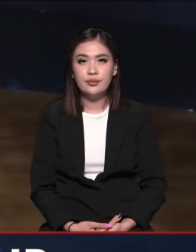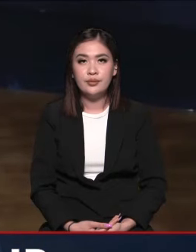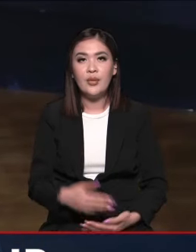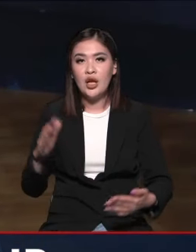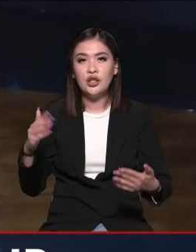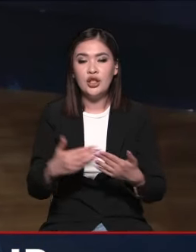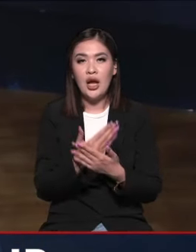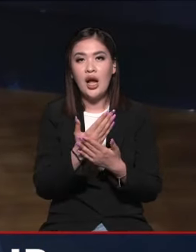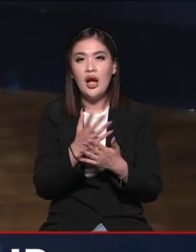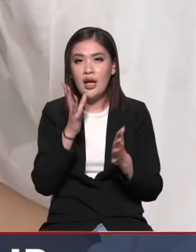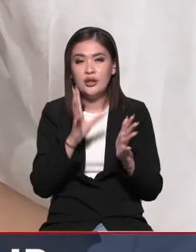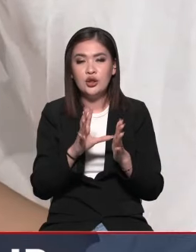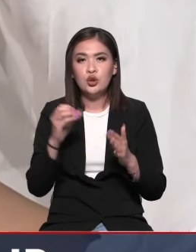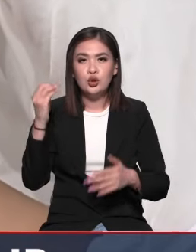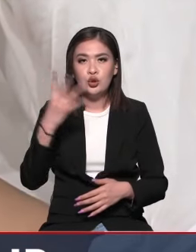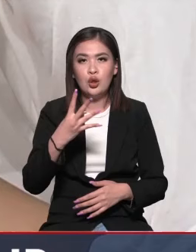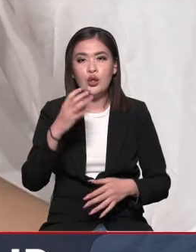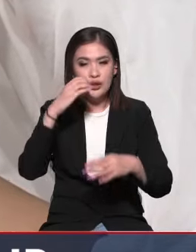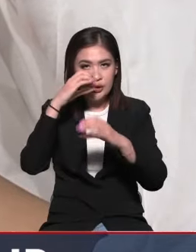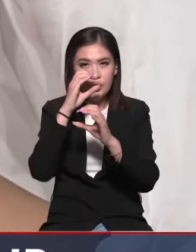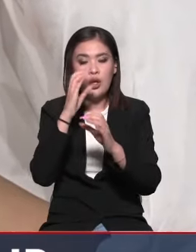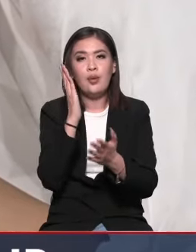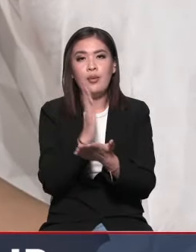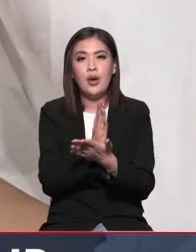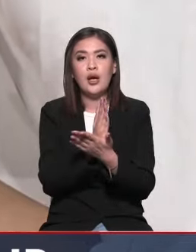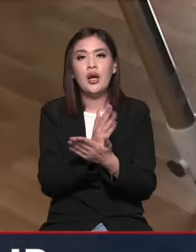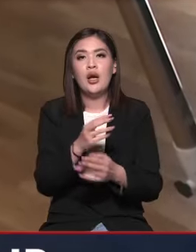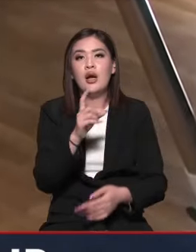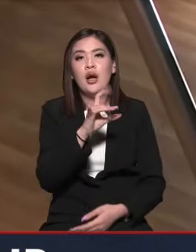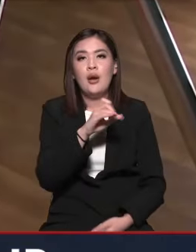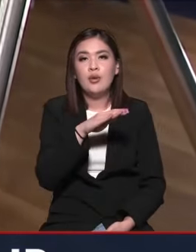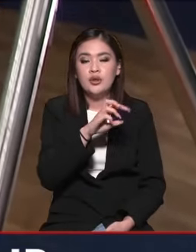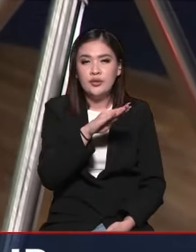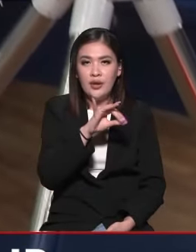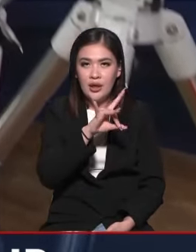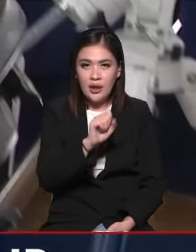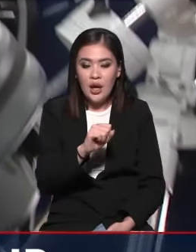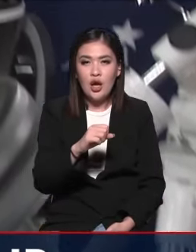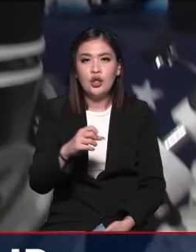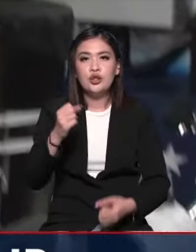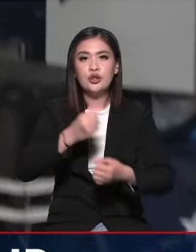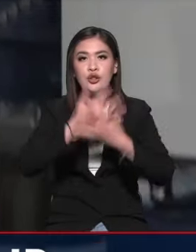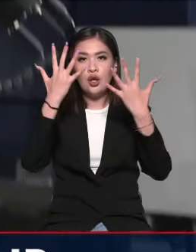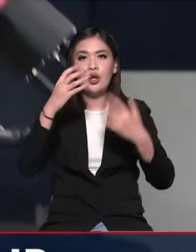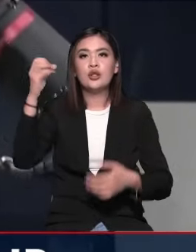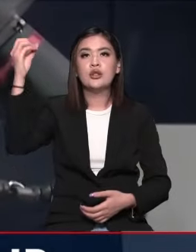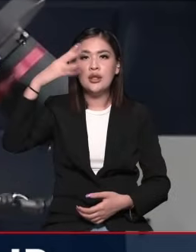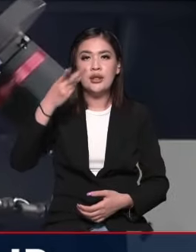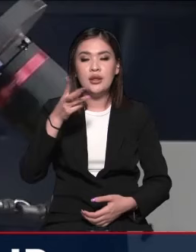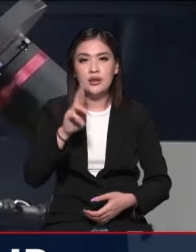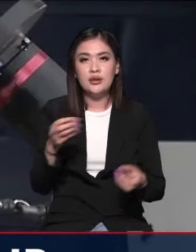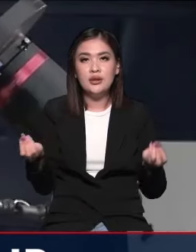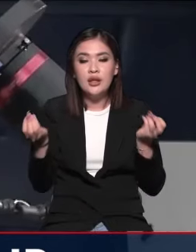Жаңа обсерватория 4 заманауи телескоптармен жабдықталған. Хромосфералық мына телескоп күндізгі уақытта күнді бақылау үшін